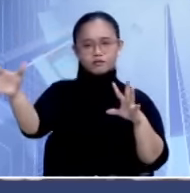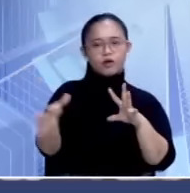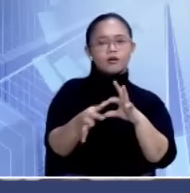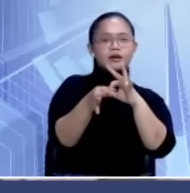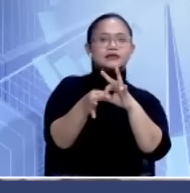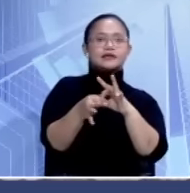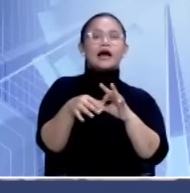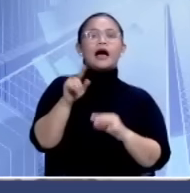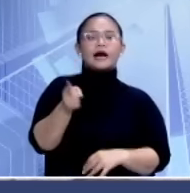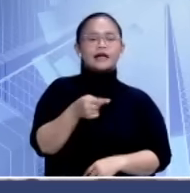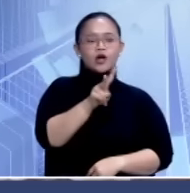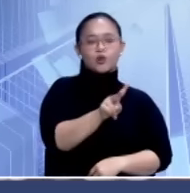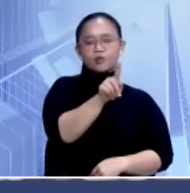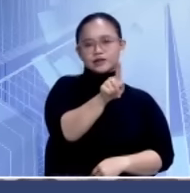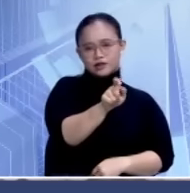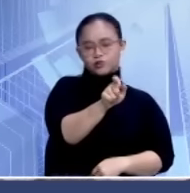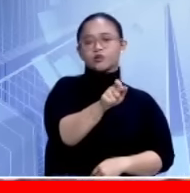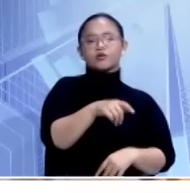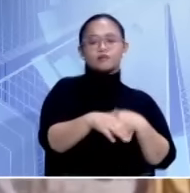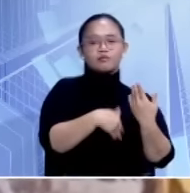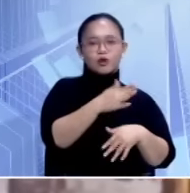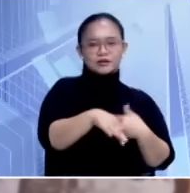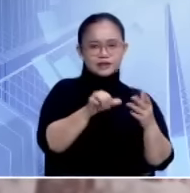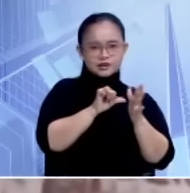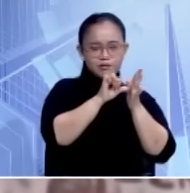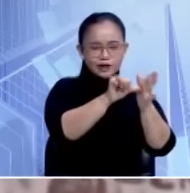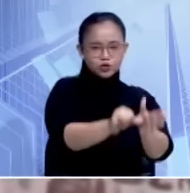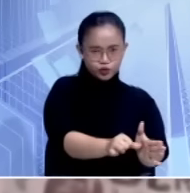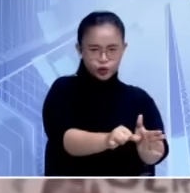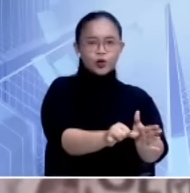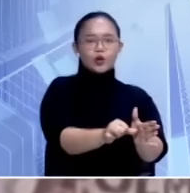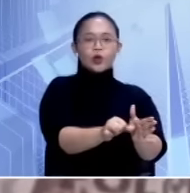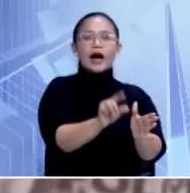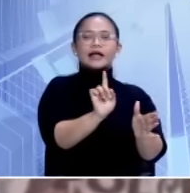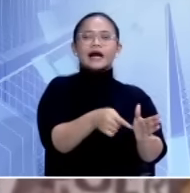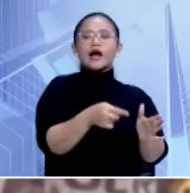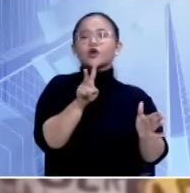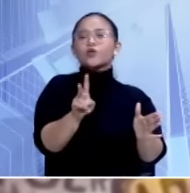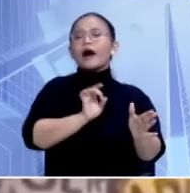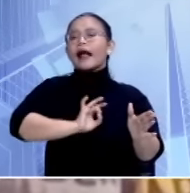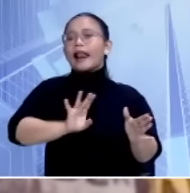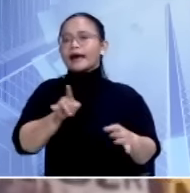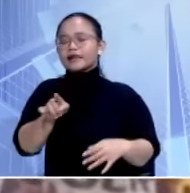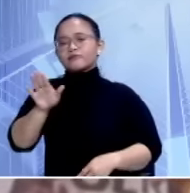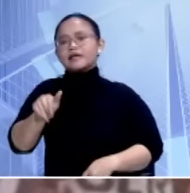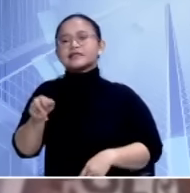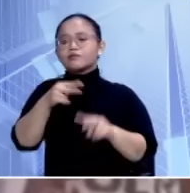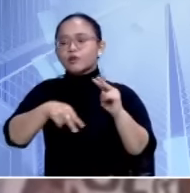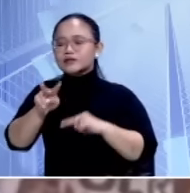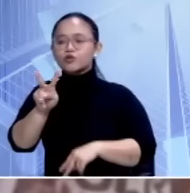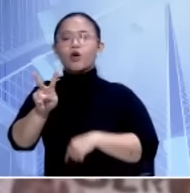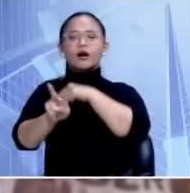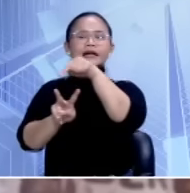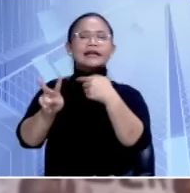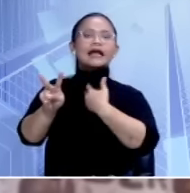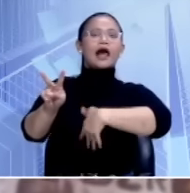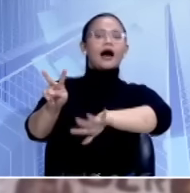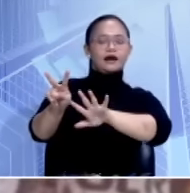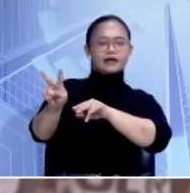21 melaksanakan evakuasi secara mandiri, sehingga masih ada dua yang masih dalam pencarian dan satu yang